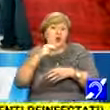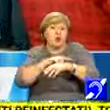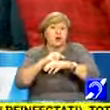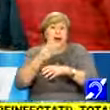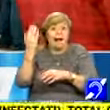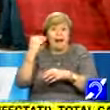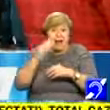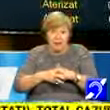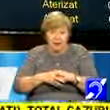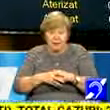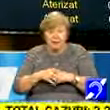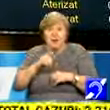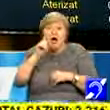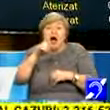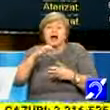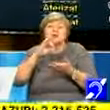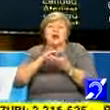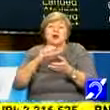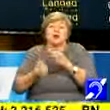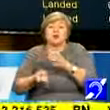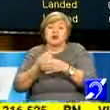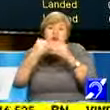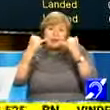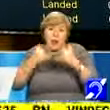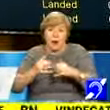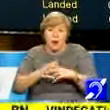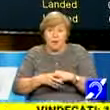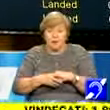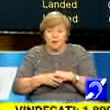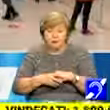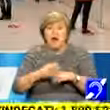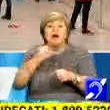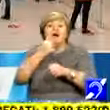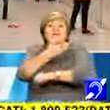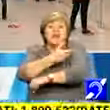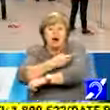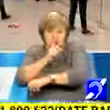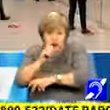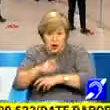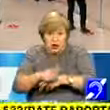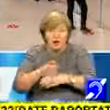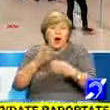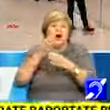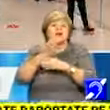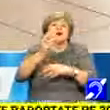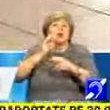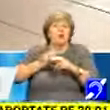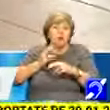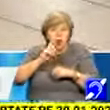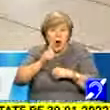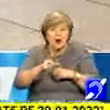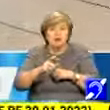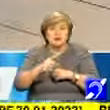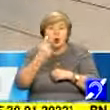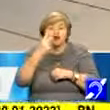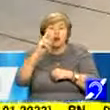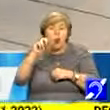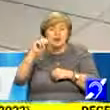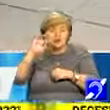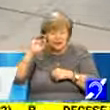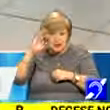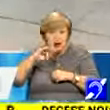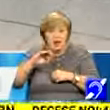Deci asta este regula de acum. Deci vaccinat, trecut prin boală sau